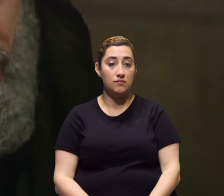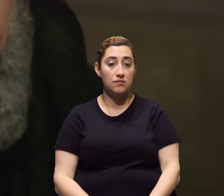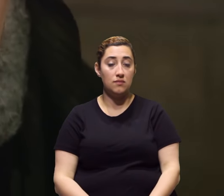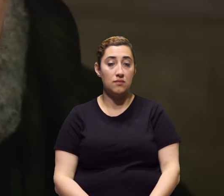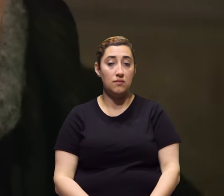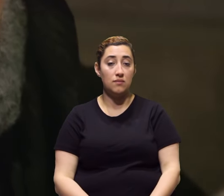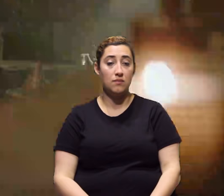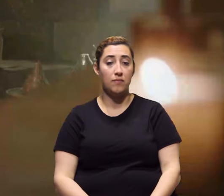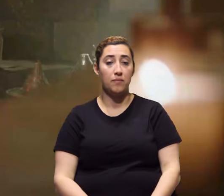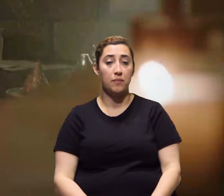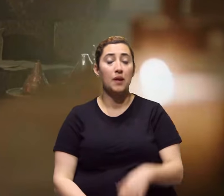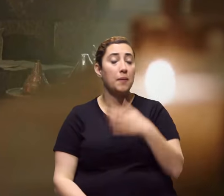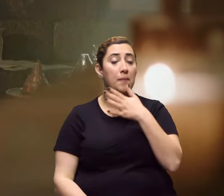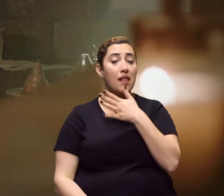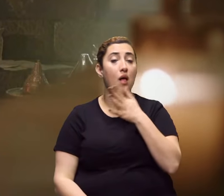Er odur,